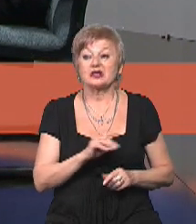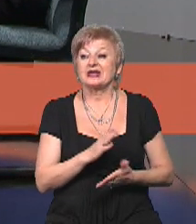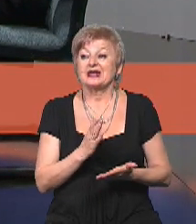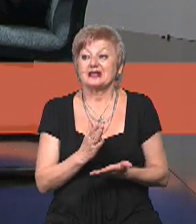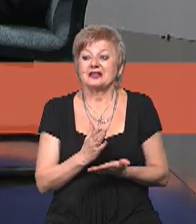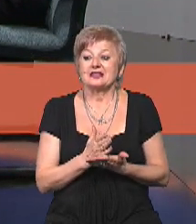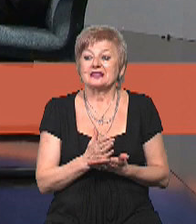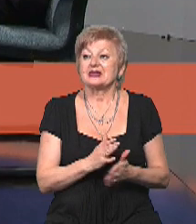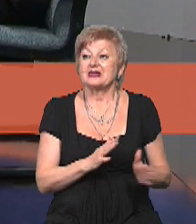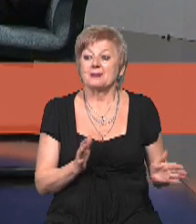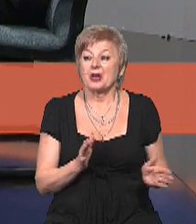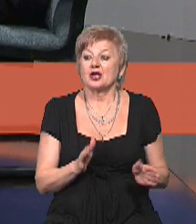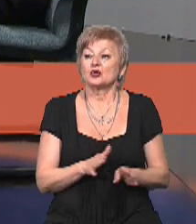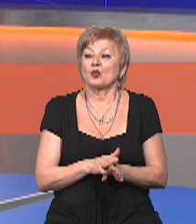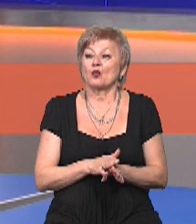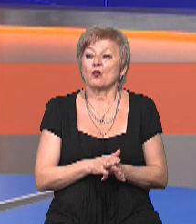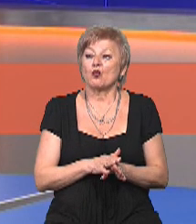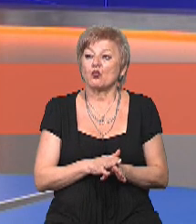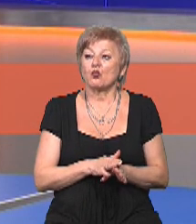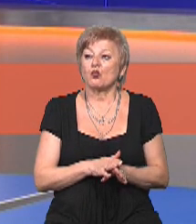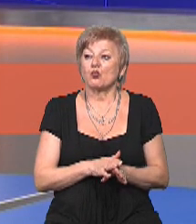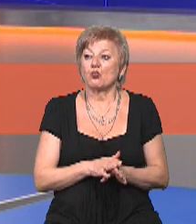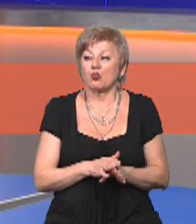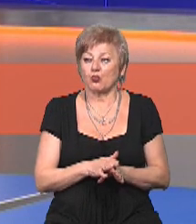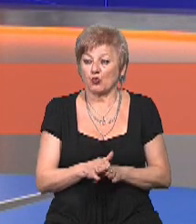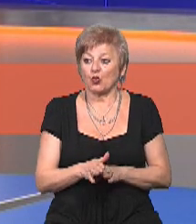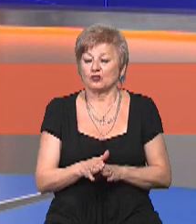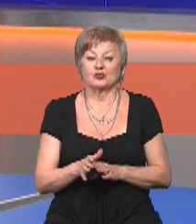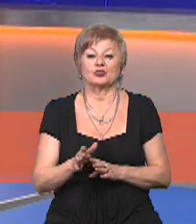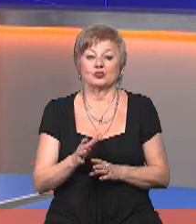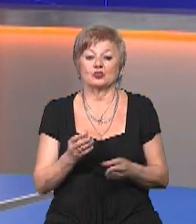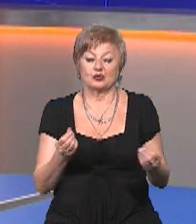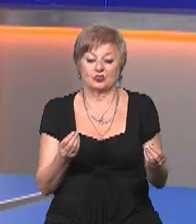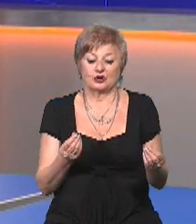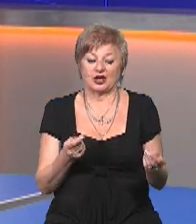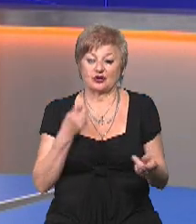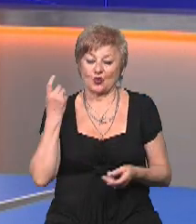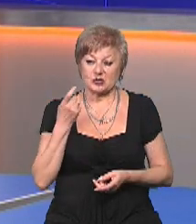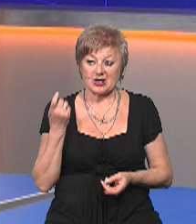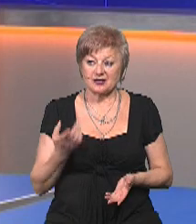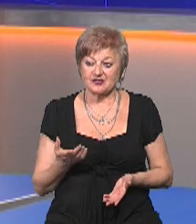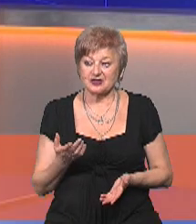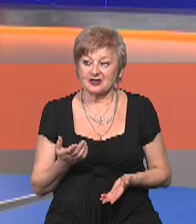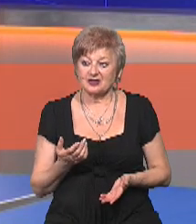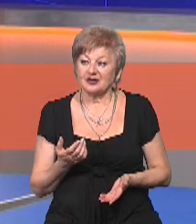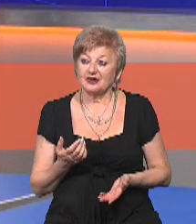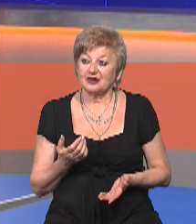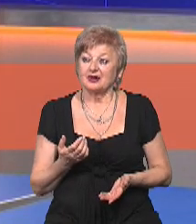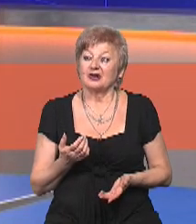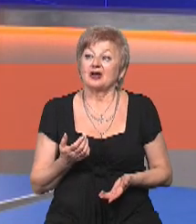повної автономії, в тому числі і вони не є розпорядниками коштів. Як бабуся першокласника,